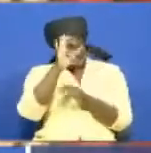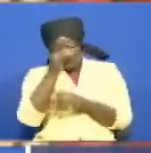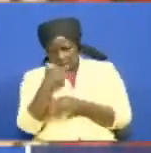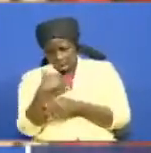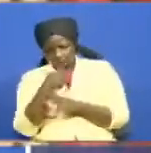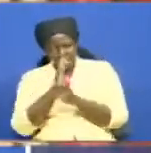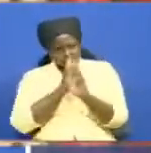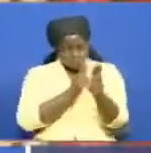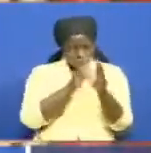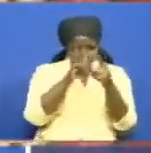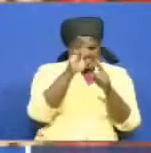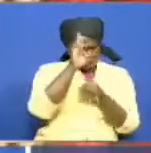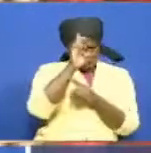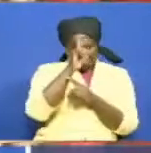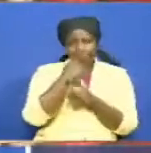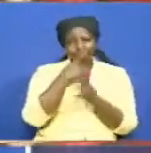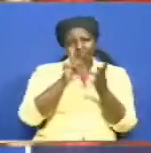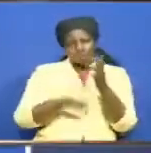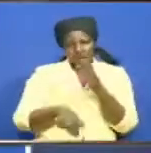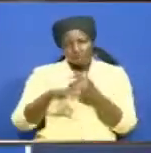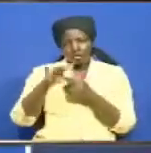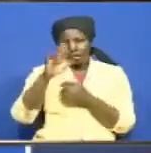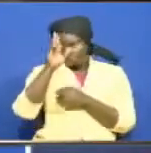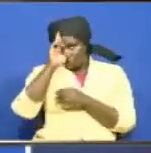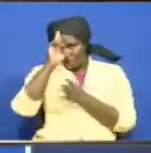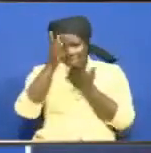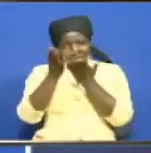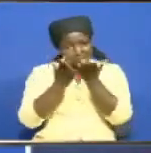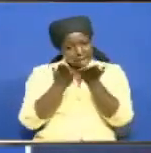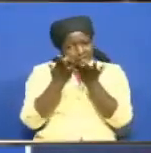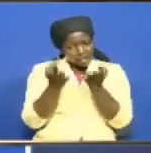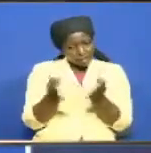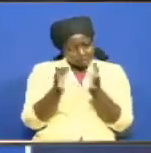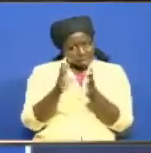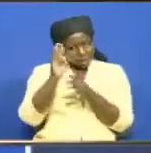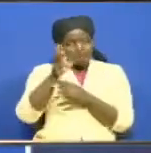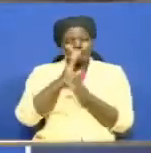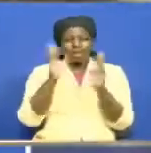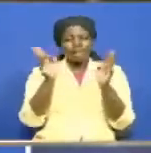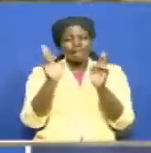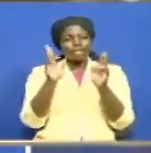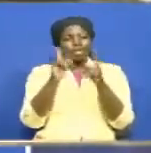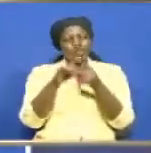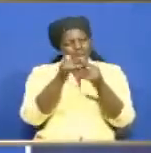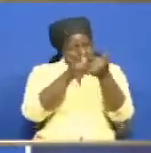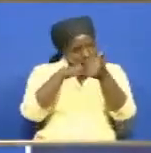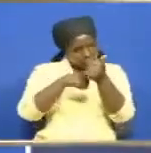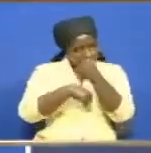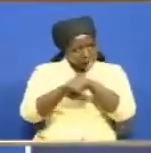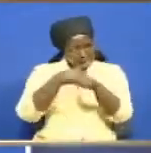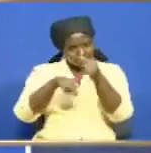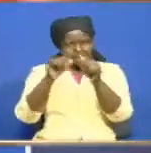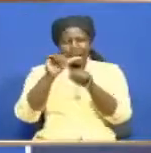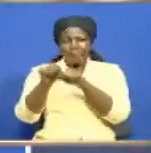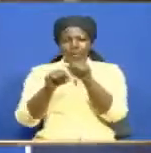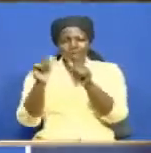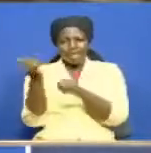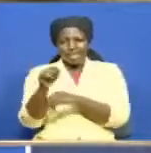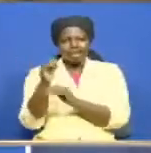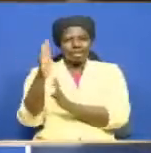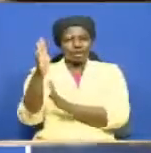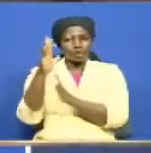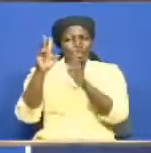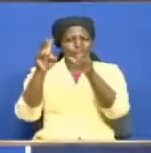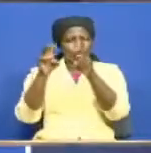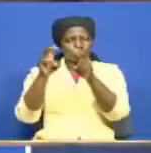polisi, akisema maafisa wa huduma ya polisi watakuwa tayari kujibu mwito wote wa kiusalama wakati wa msimu wa